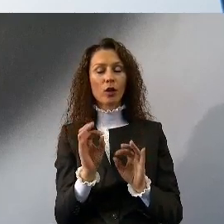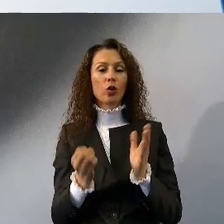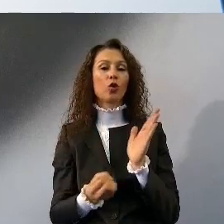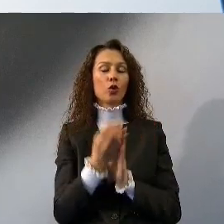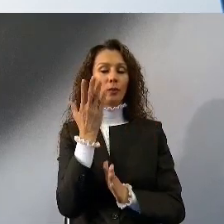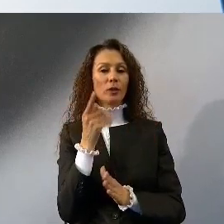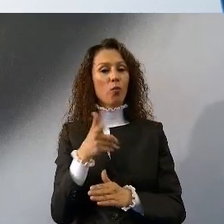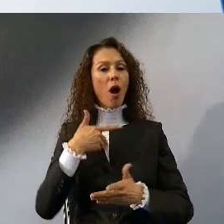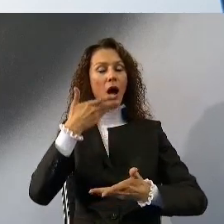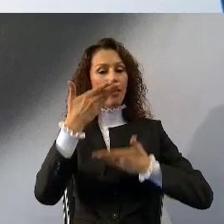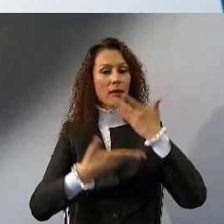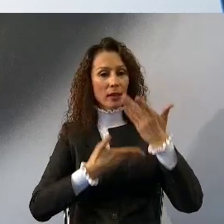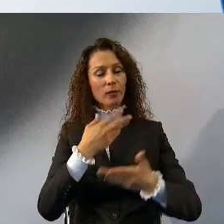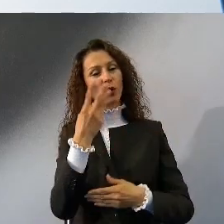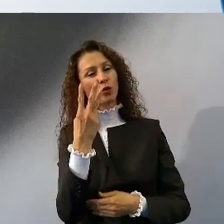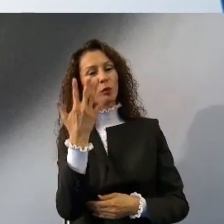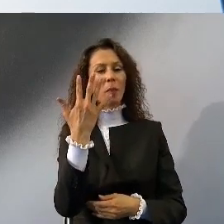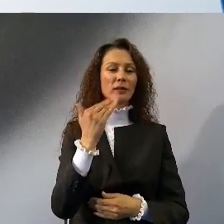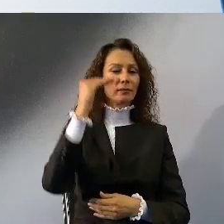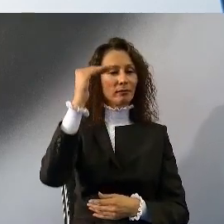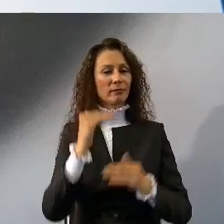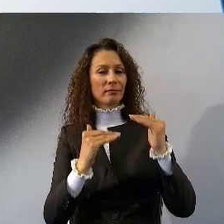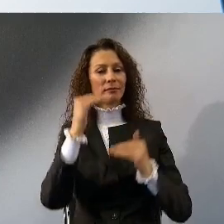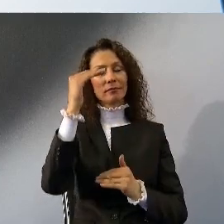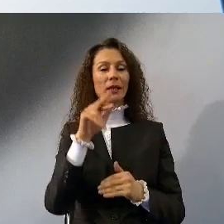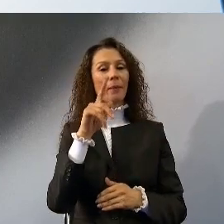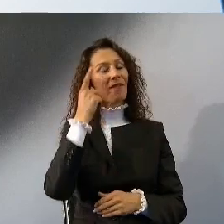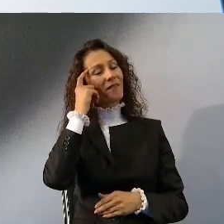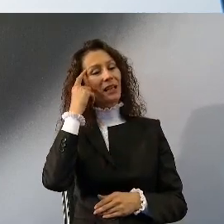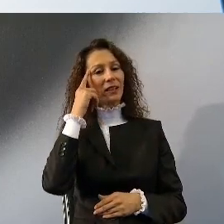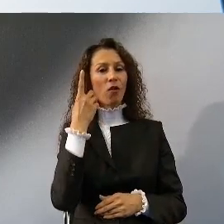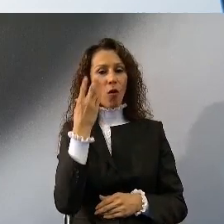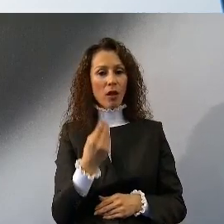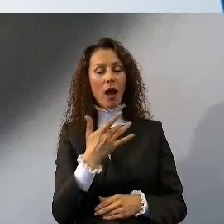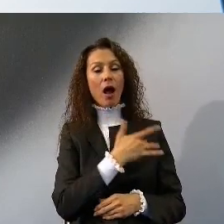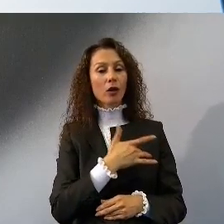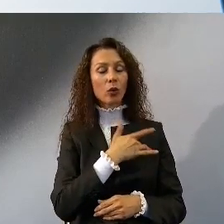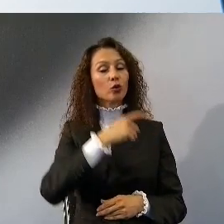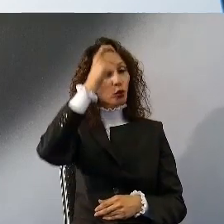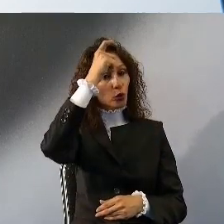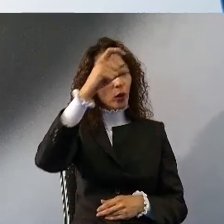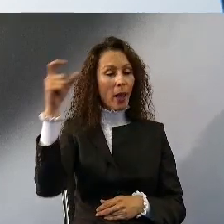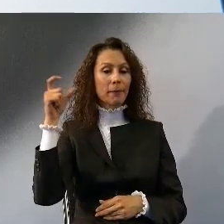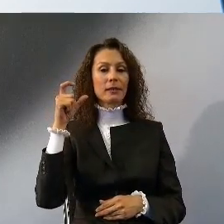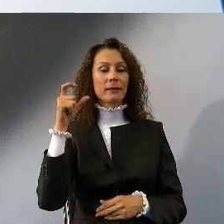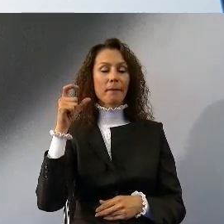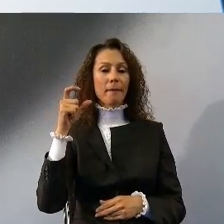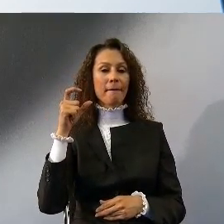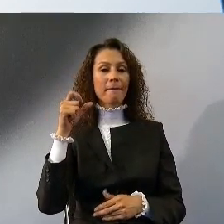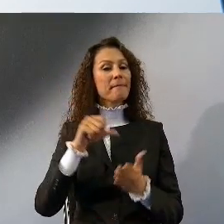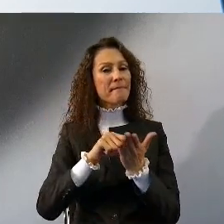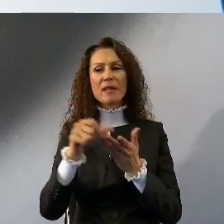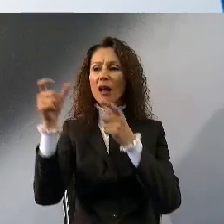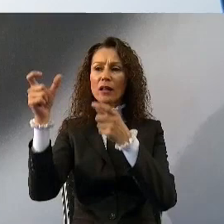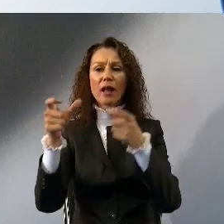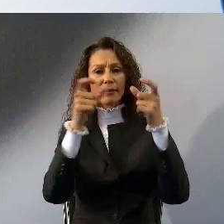Bu anlattıklarım 3 aşağı 5 yukarı temel bir felsefe olarak Anadolu'nun, Türkiye'mizin her